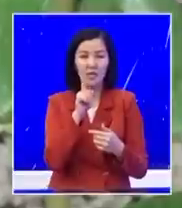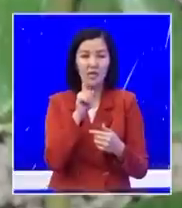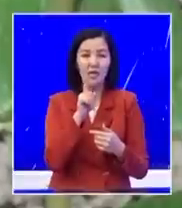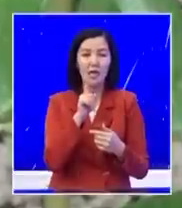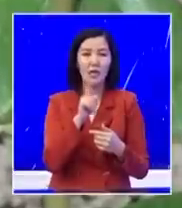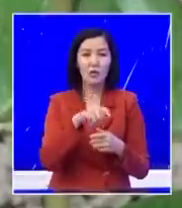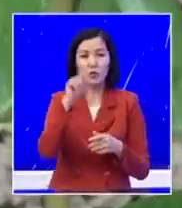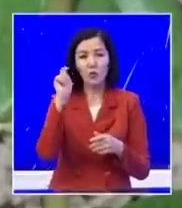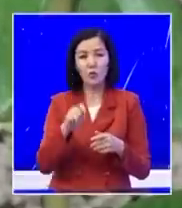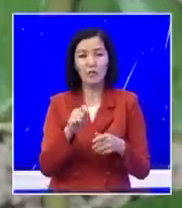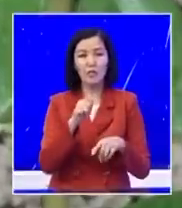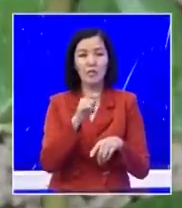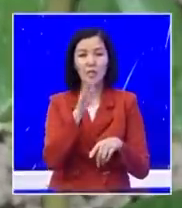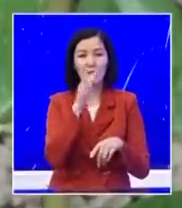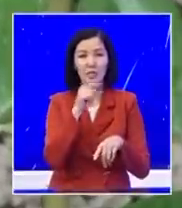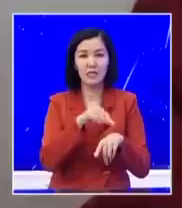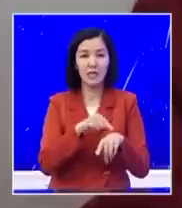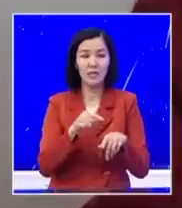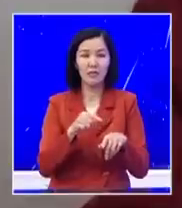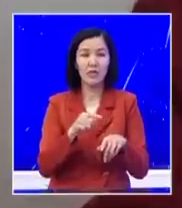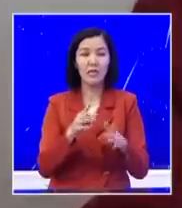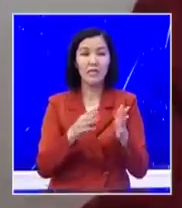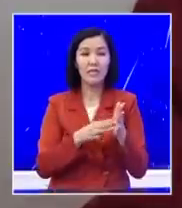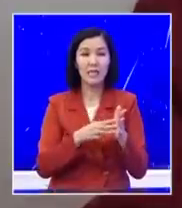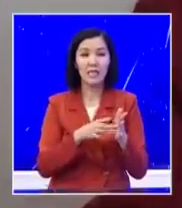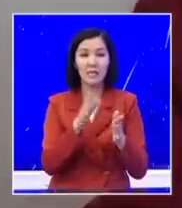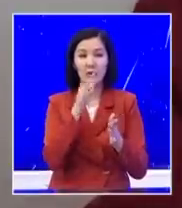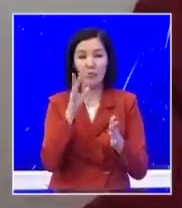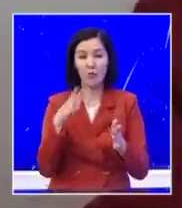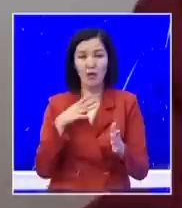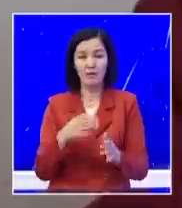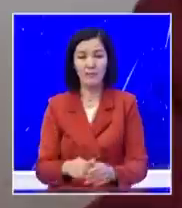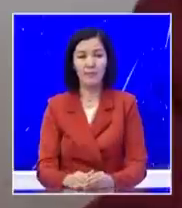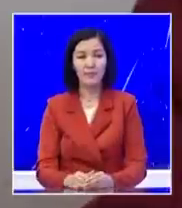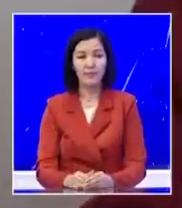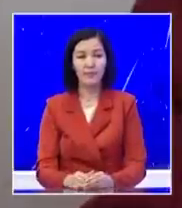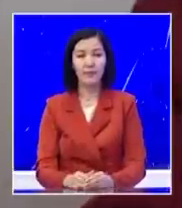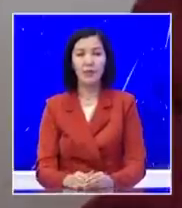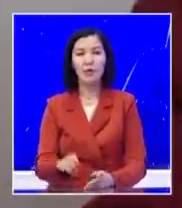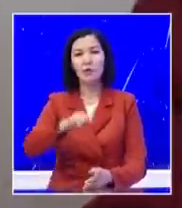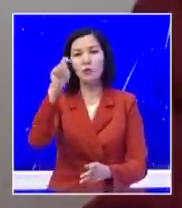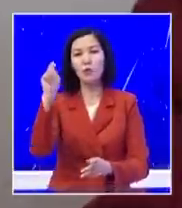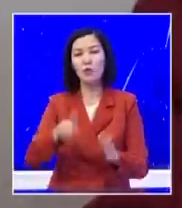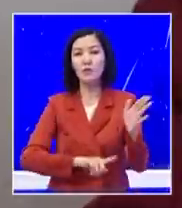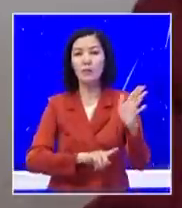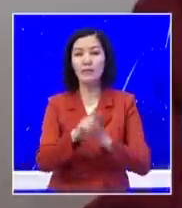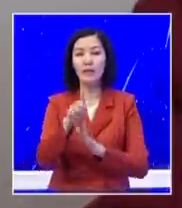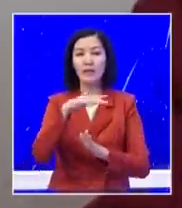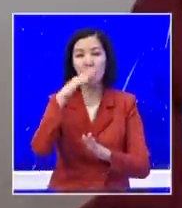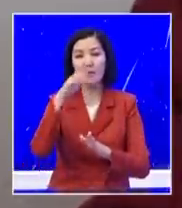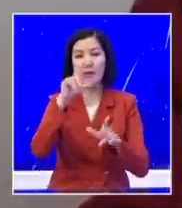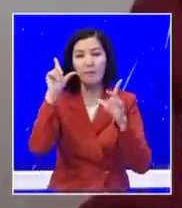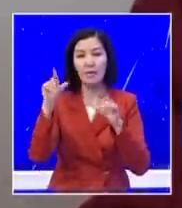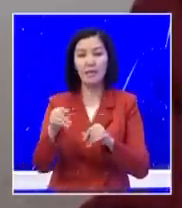екенін 8 жаста ақ біліпті. Когда началась война, соғыс басталған жылы әкемді алып кетті.